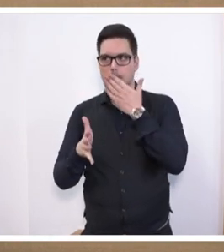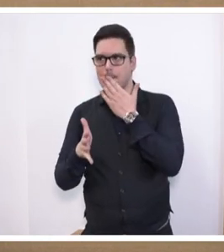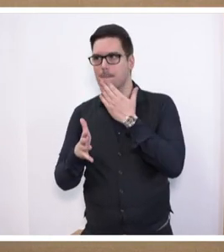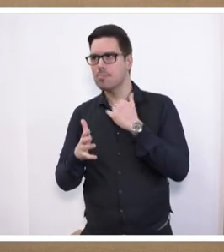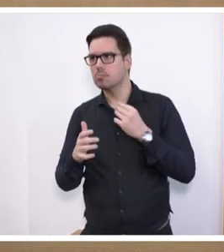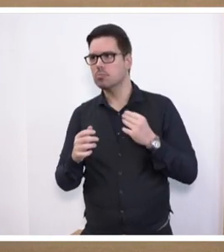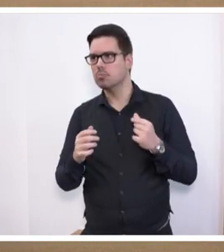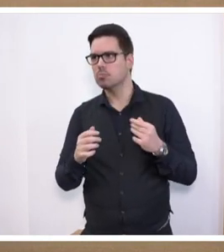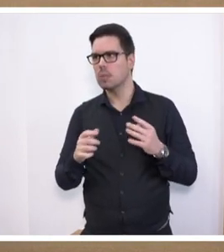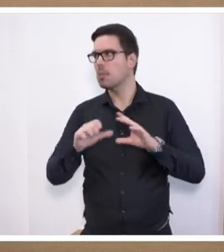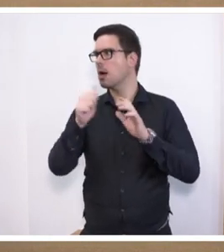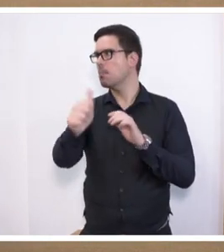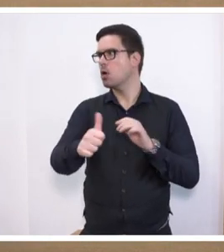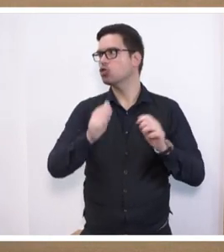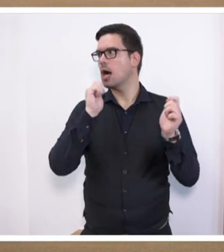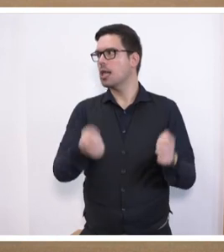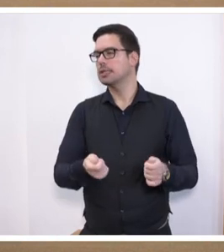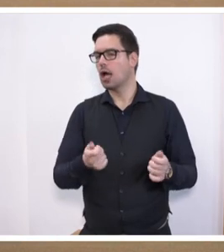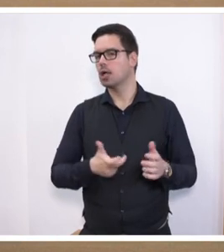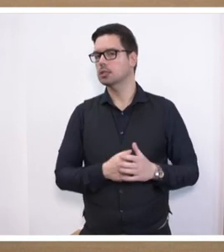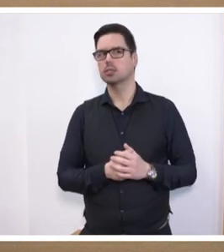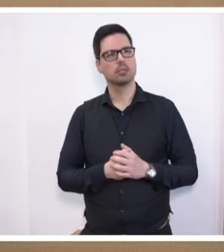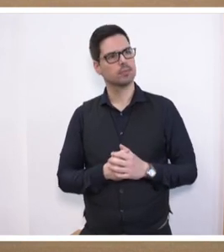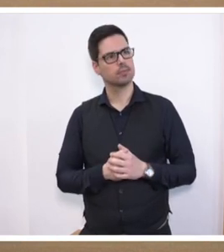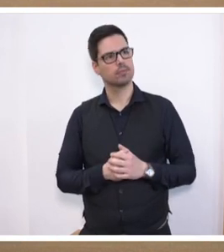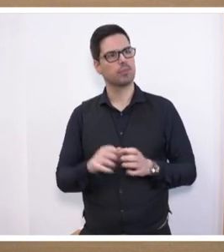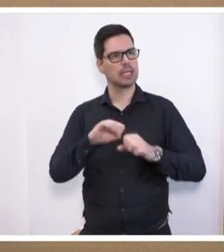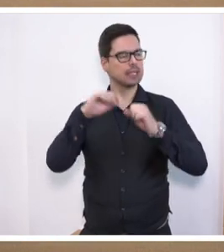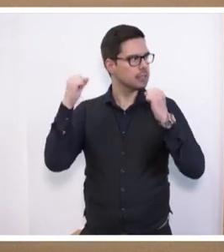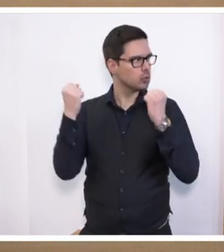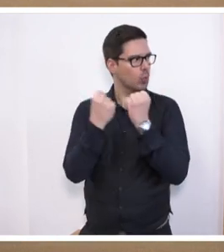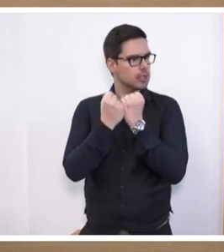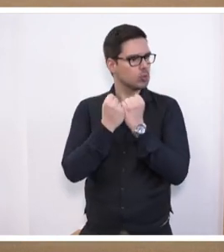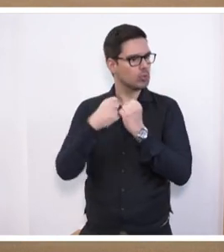was in Ihrem Pauschalantrag drinsteht, die Situation der